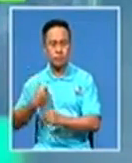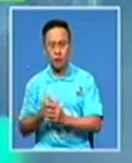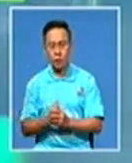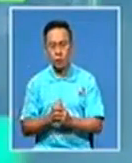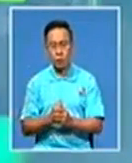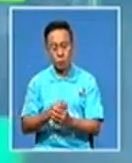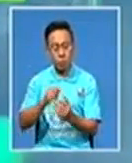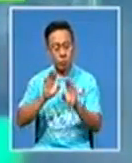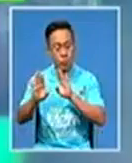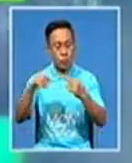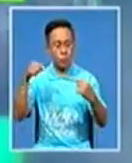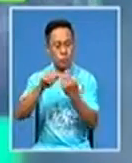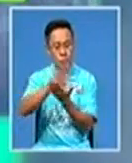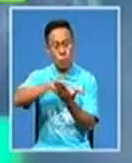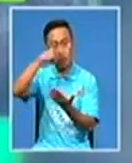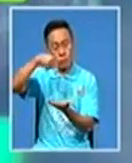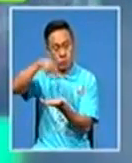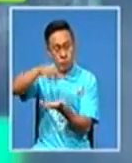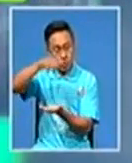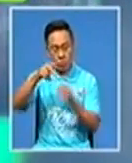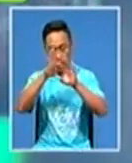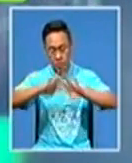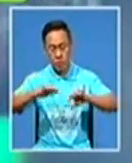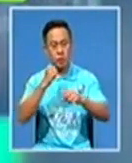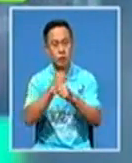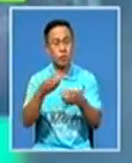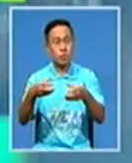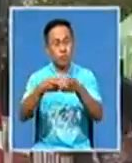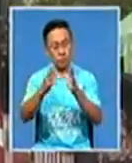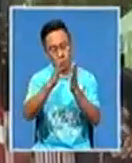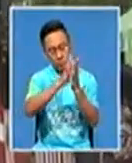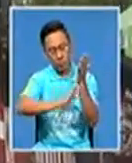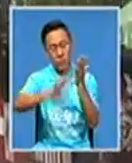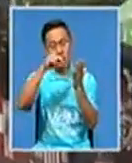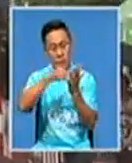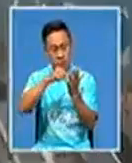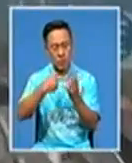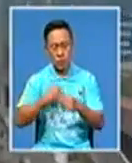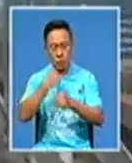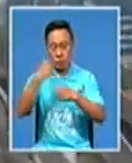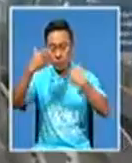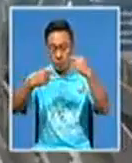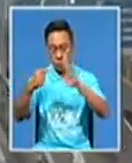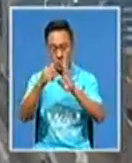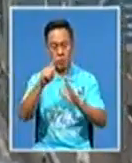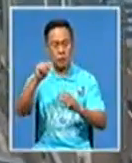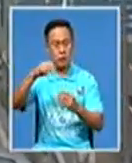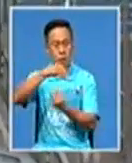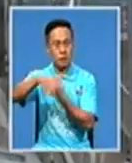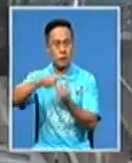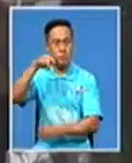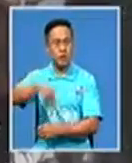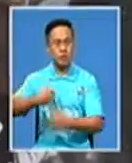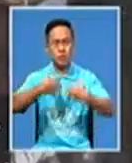าศัยจุดแข็งของไทยในการเป็นศูนย์กลางอาเซียนในภูมิรัฐศาสตร์นะครับทั้งนี้กิจกรรมในเขตพัฒนาเศรษฐกิจพิเศษนั้นจะ